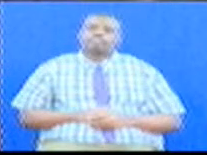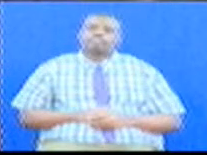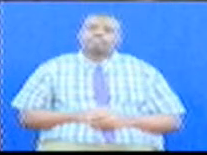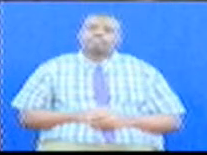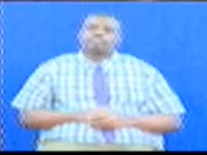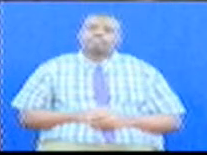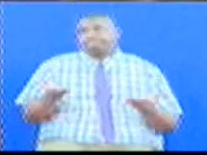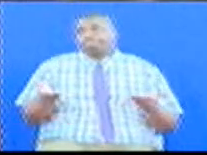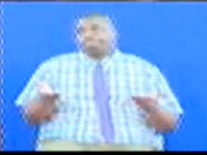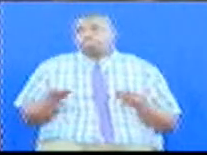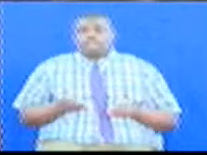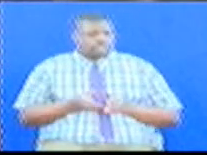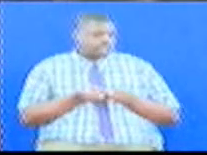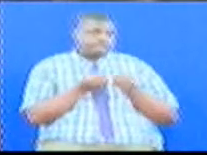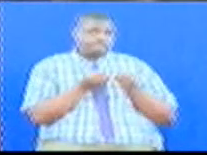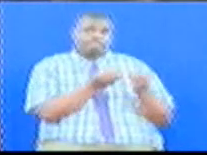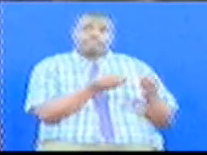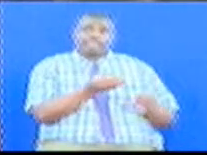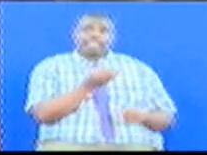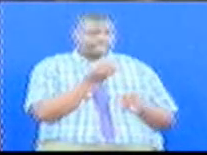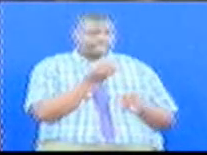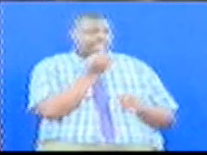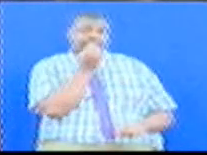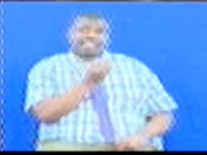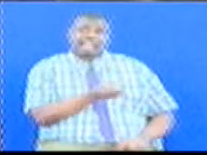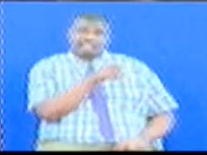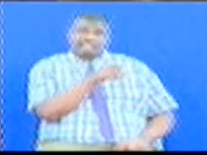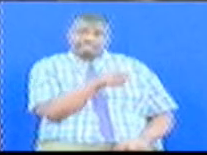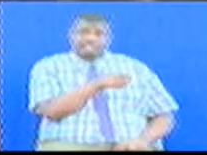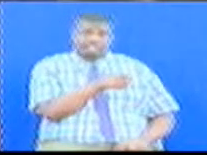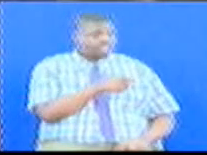Spika, naomba nimpe taarifa msemaji